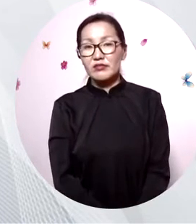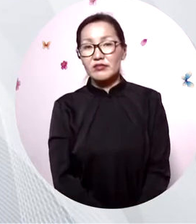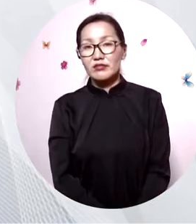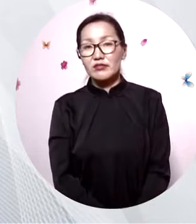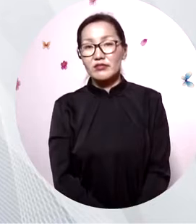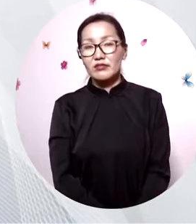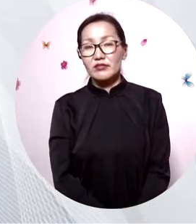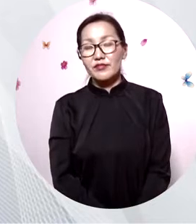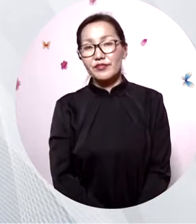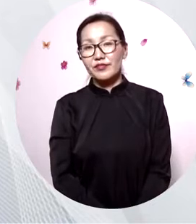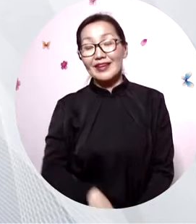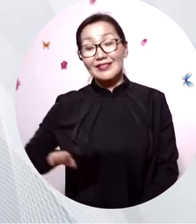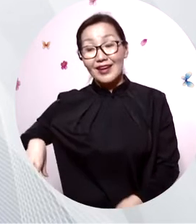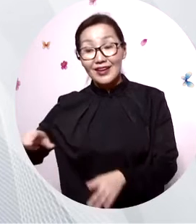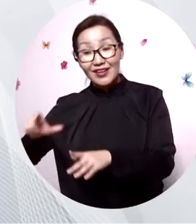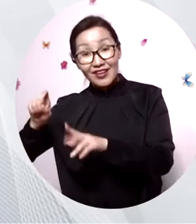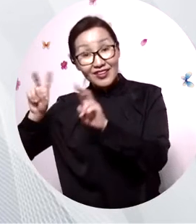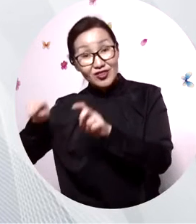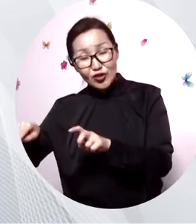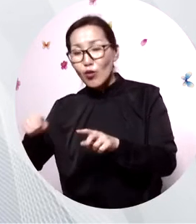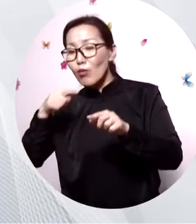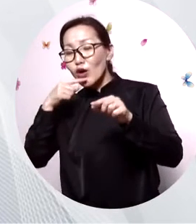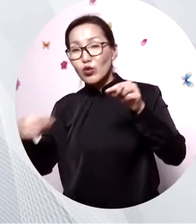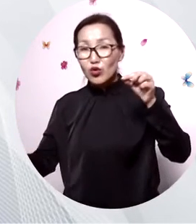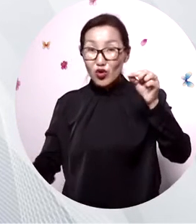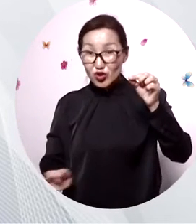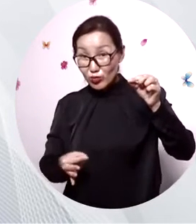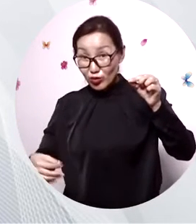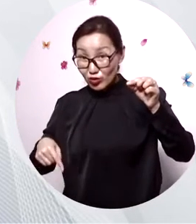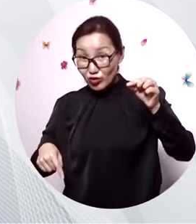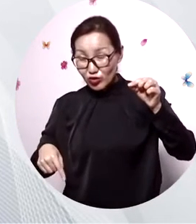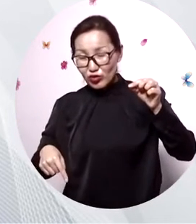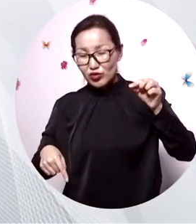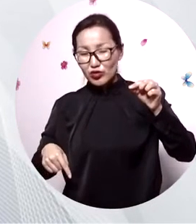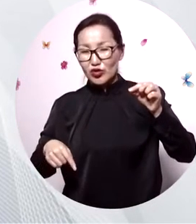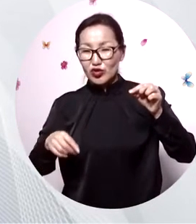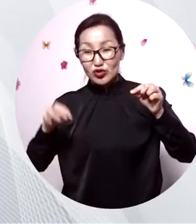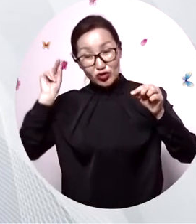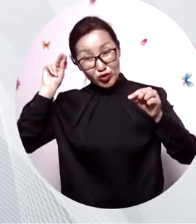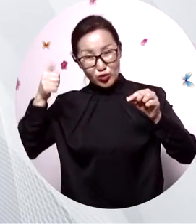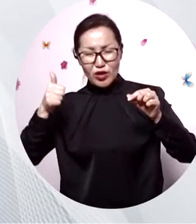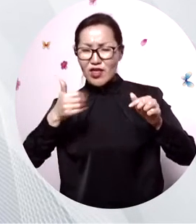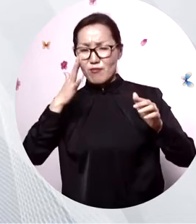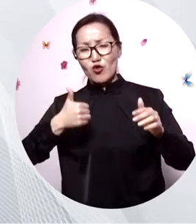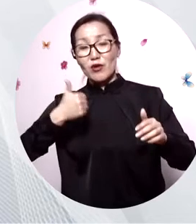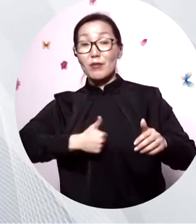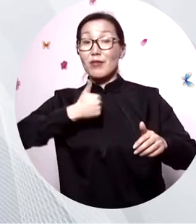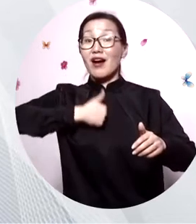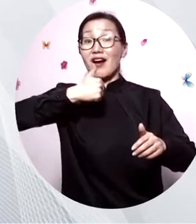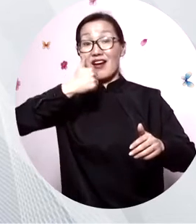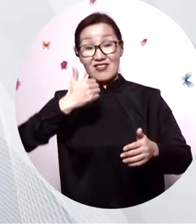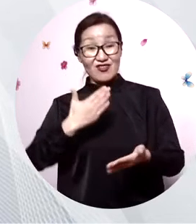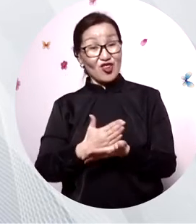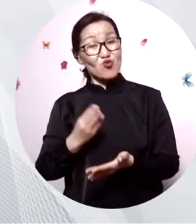Тэгвэл дараагийн ихдэр морин хуур хөгжмөр тоглож сурвал Үнэхээр бахархалтай шүү дээ